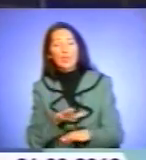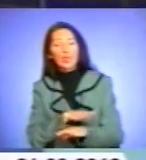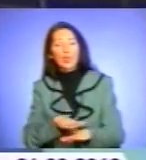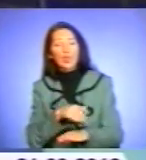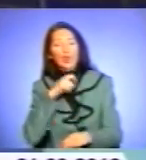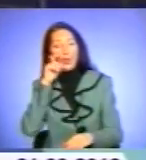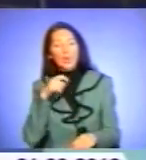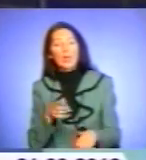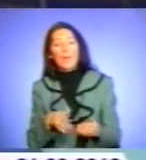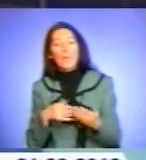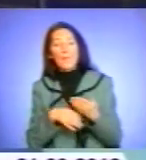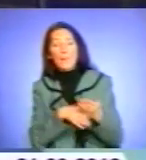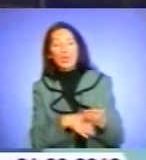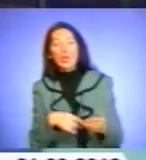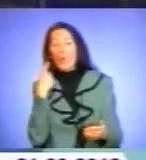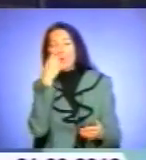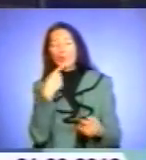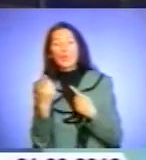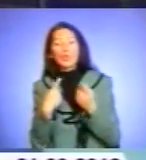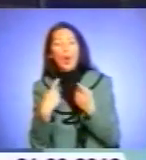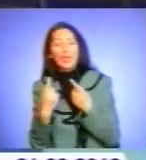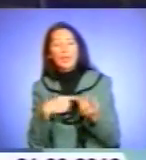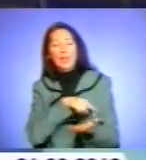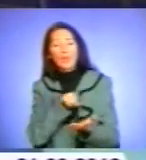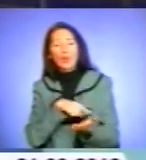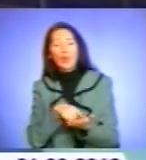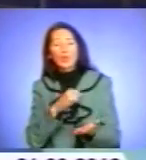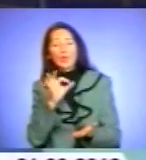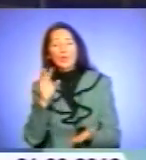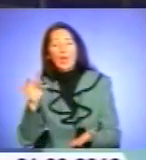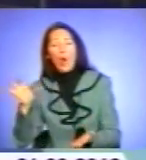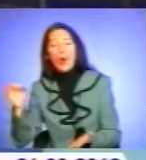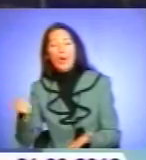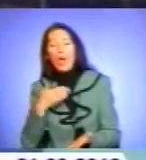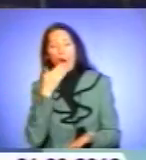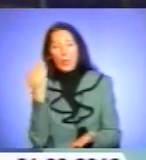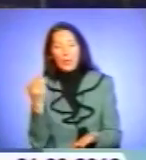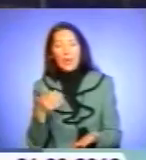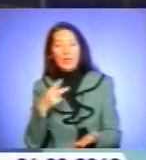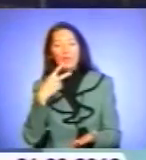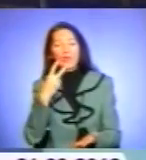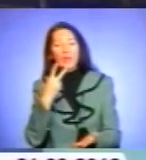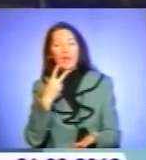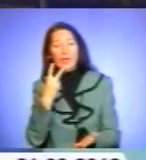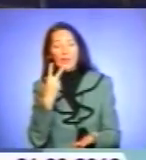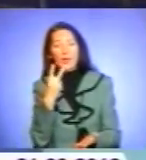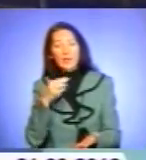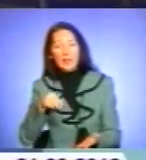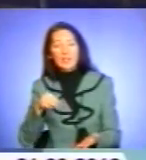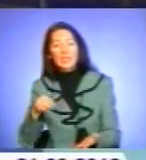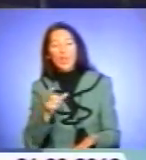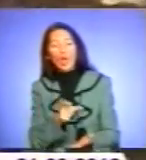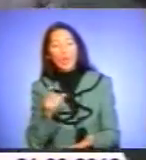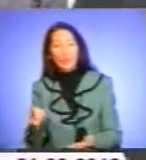методом особистого інтерв'ю соціологи опитали більше 2000 респондентів. Про результати дослідження у наступному